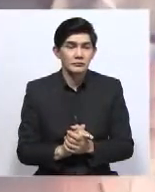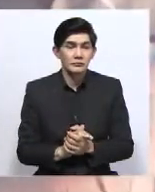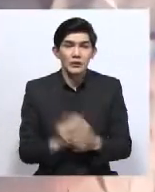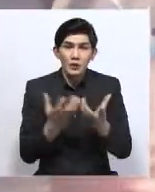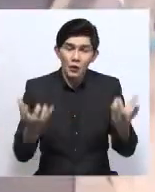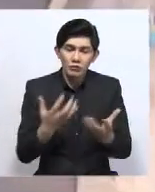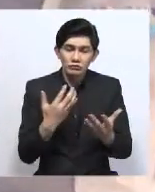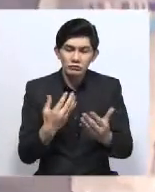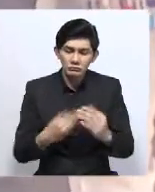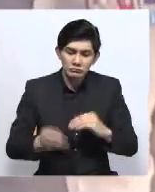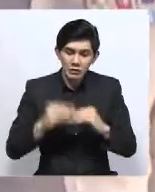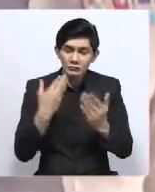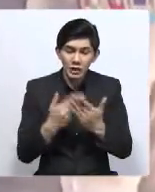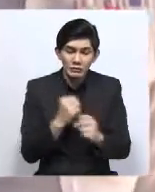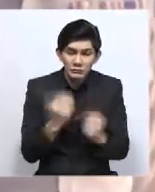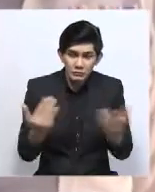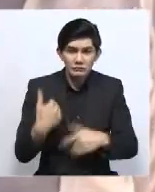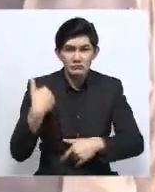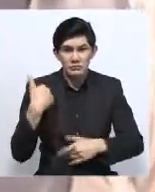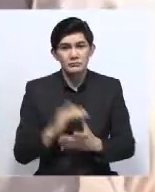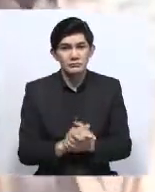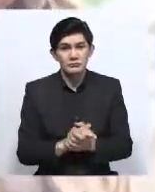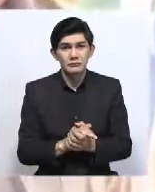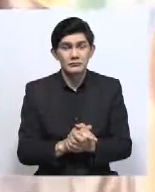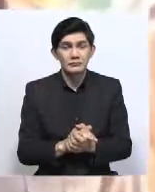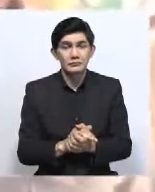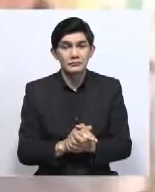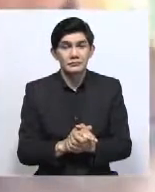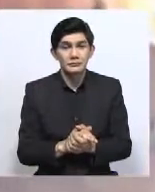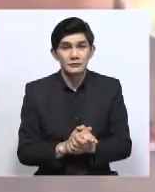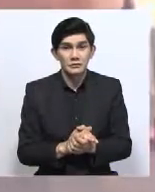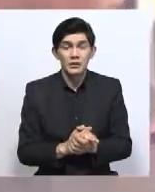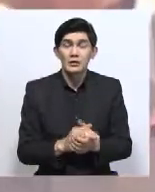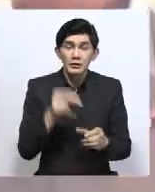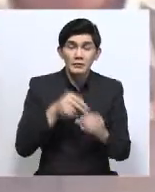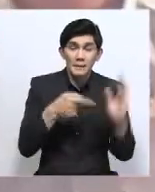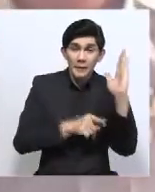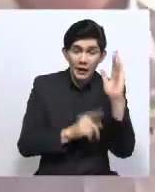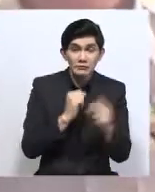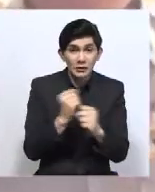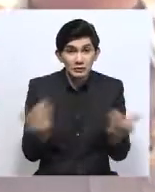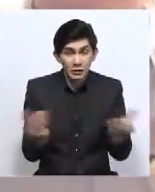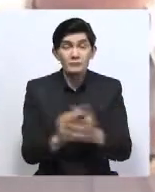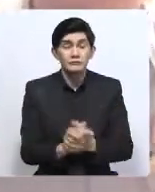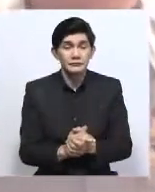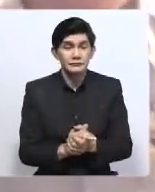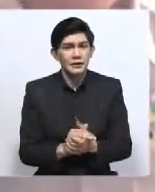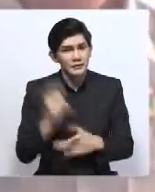ให้ได้ถ้าบอกรัฐบาลถ้าเป็นทุกวันยางก็ทำดีได้ปลาก็ทำดีได้เอาเงินไหนทำดีได้แล้วเงินจะไปที่ไหน